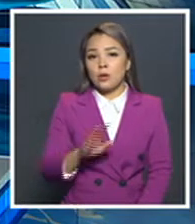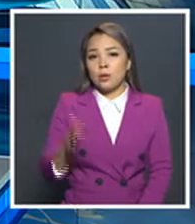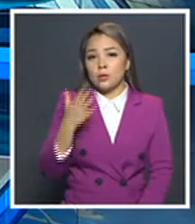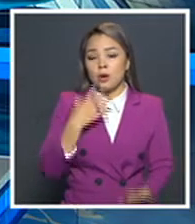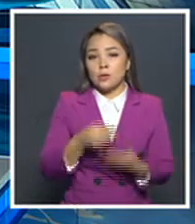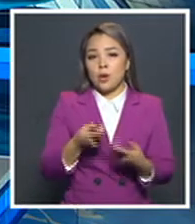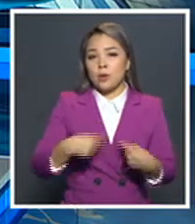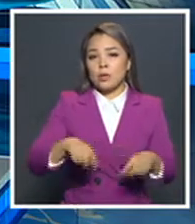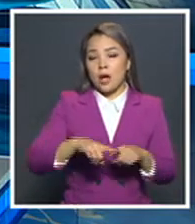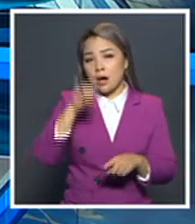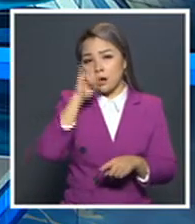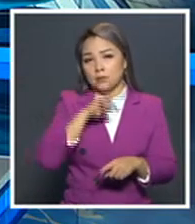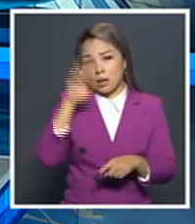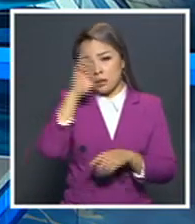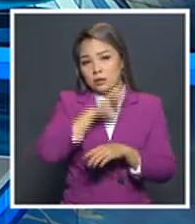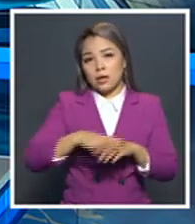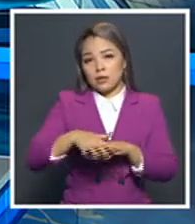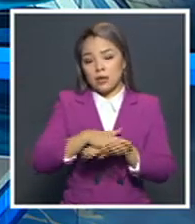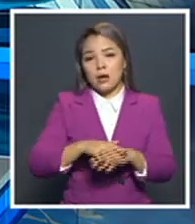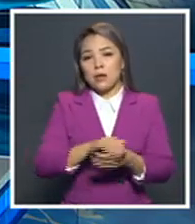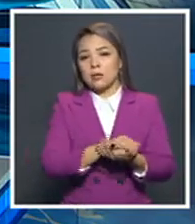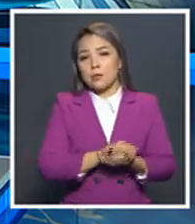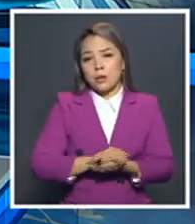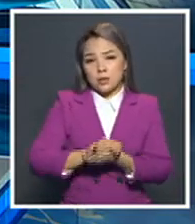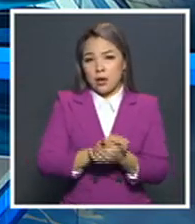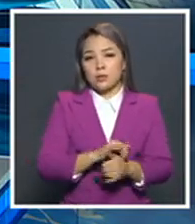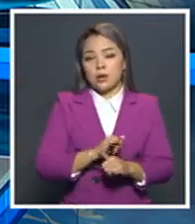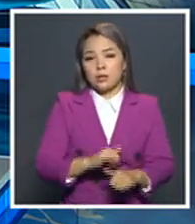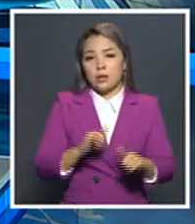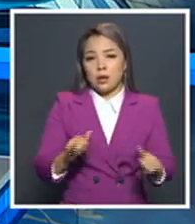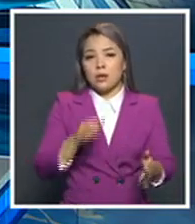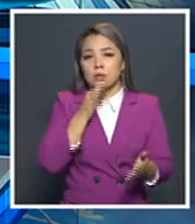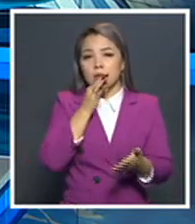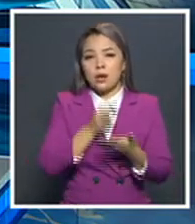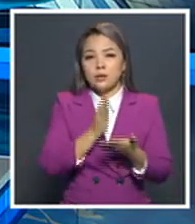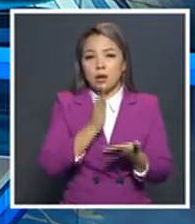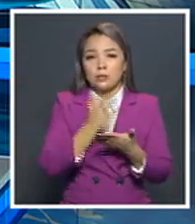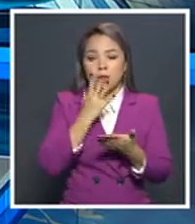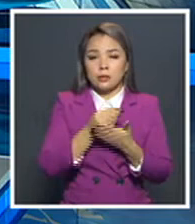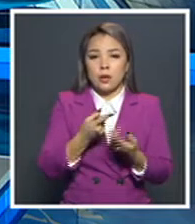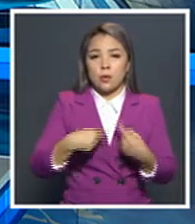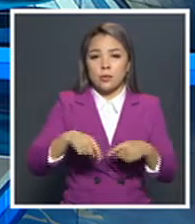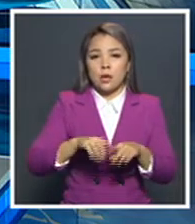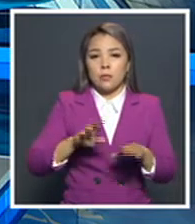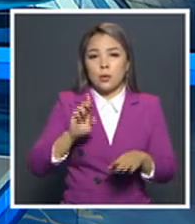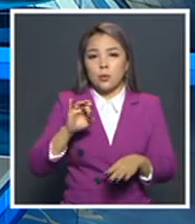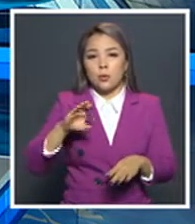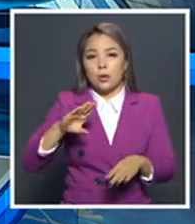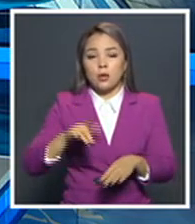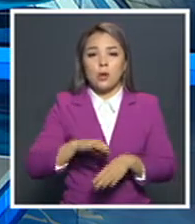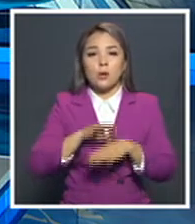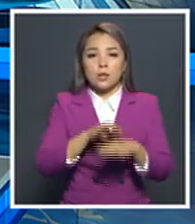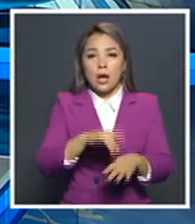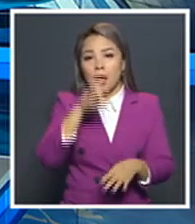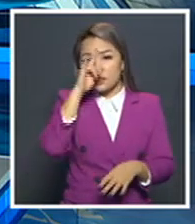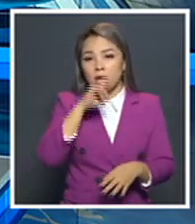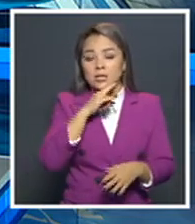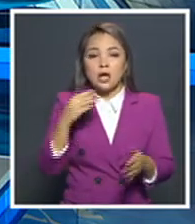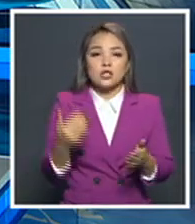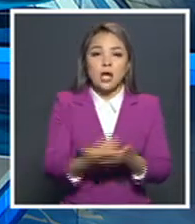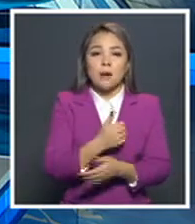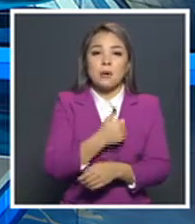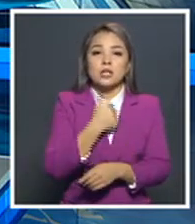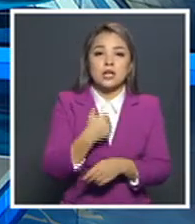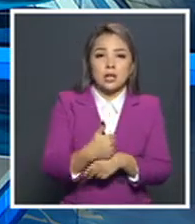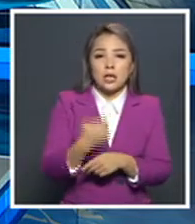Еуропалық одақ қазақ елімен барлық салада ынтымақтастықты күшейтуге бейім. Бұл туралы одақ өкілдері Брюссельде өткен Қазақстанның жаңа